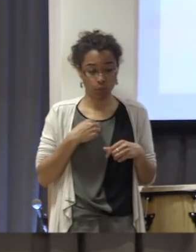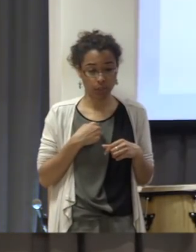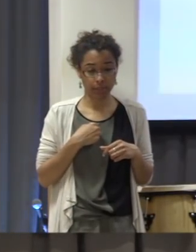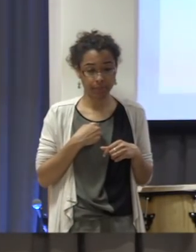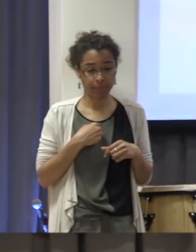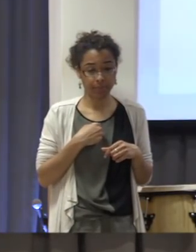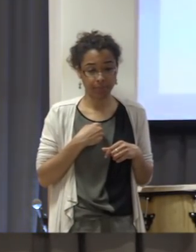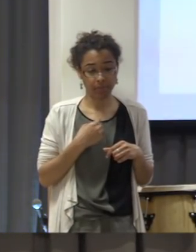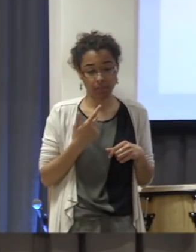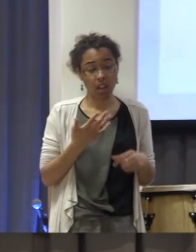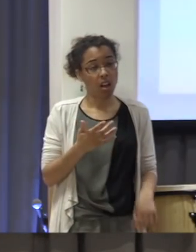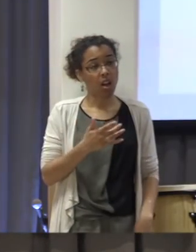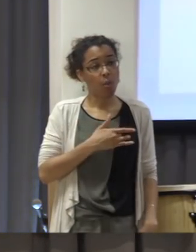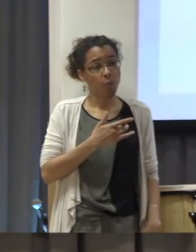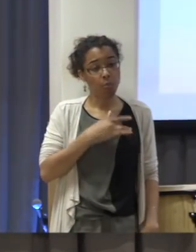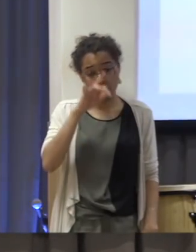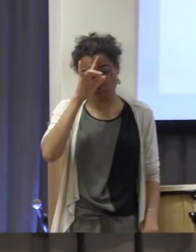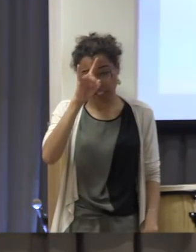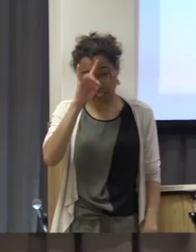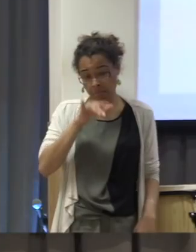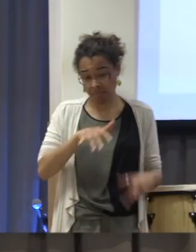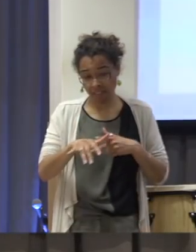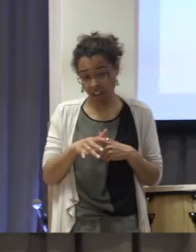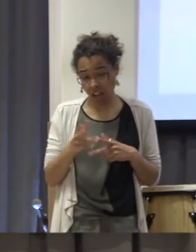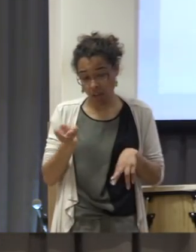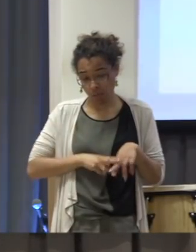pauvre diable, tu vas mourir de dépression.